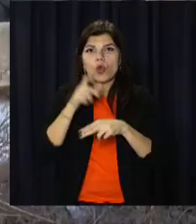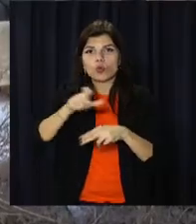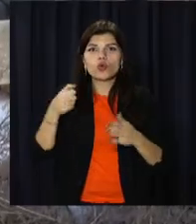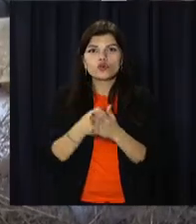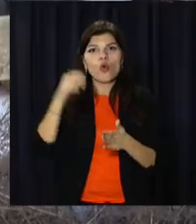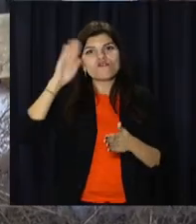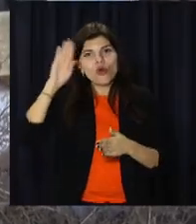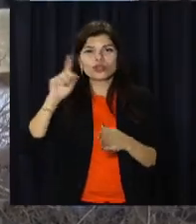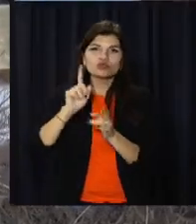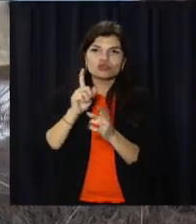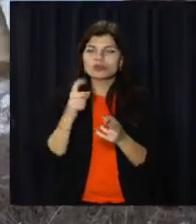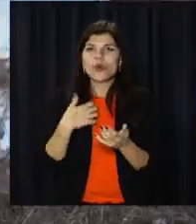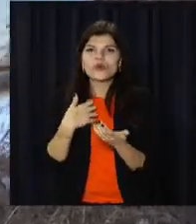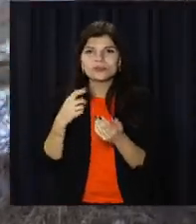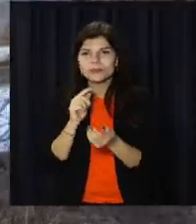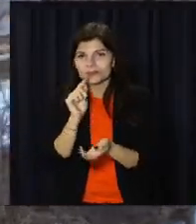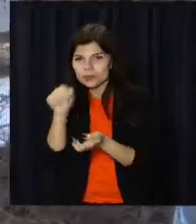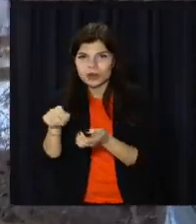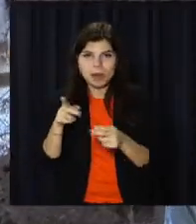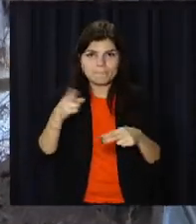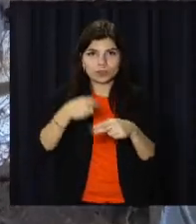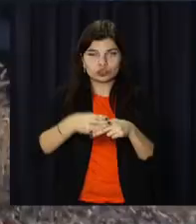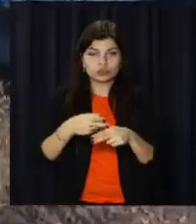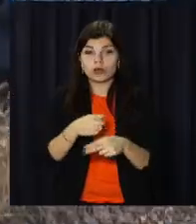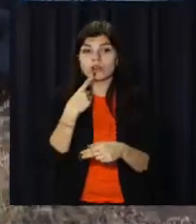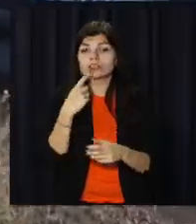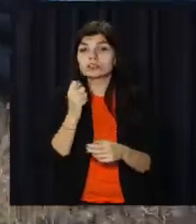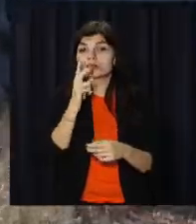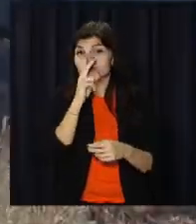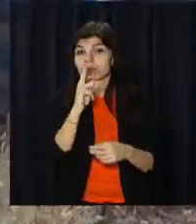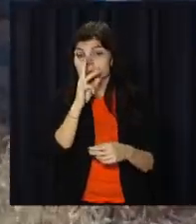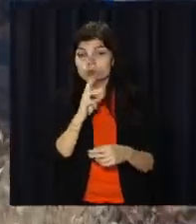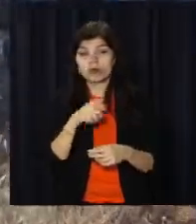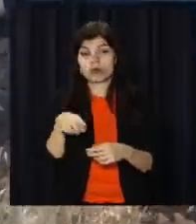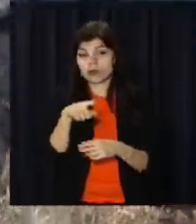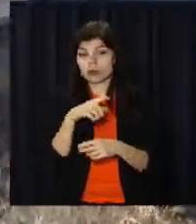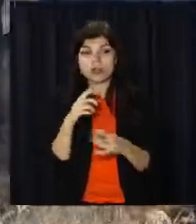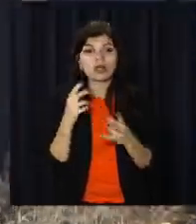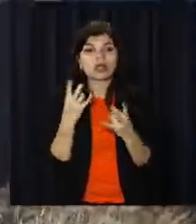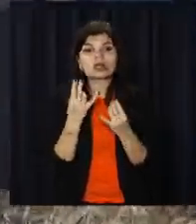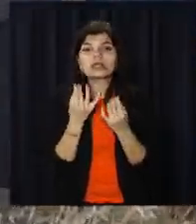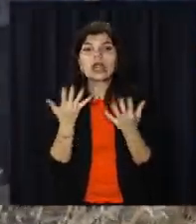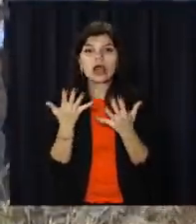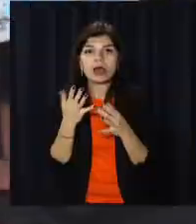води. В інспекції зазначають, за 2-3 місяці доступу до берега Дніпра не перешкоджатиме